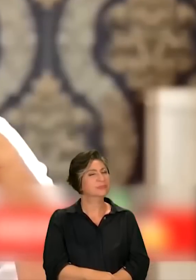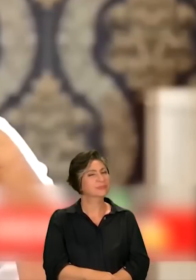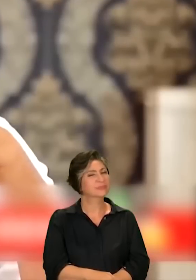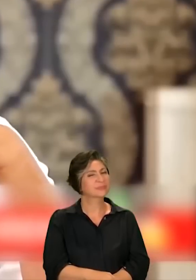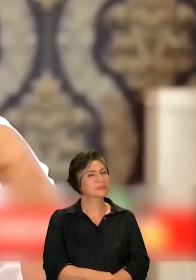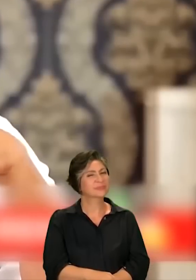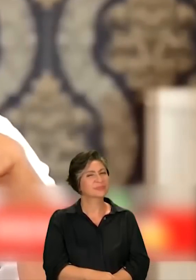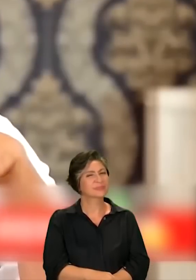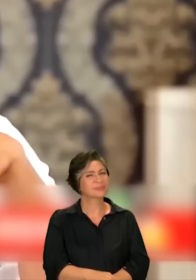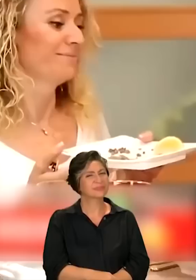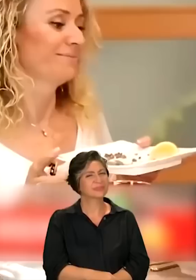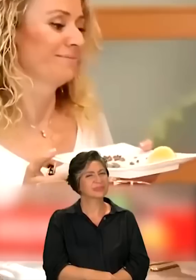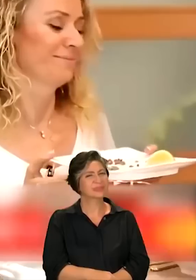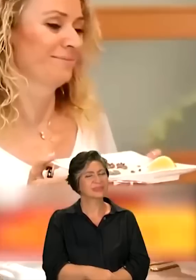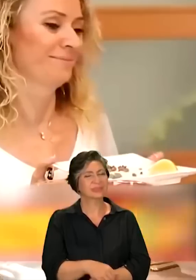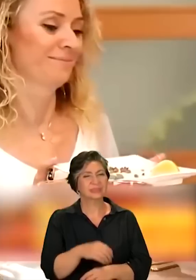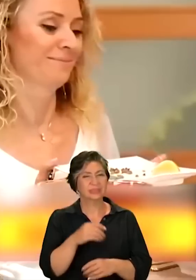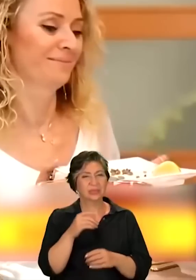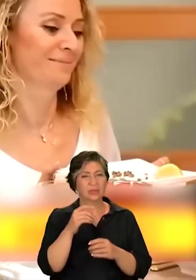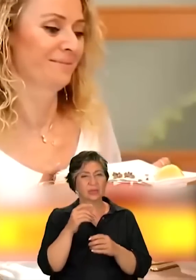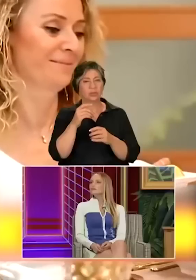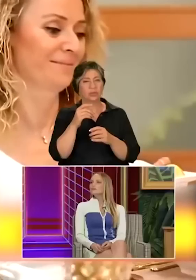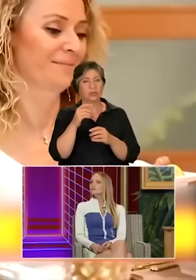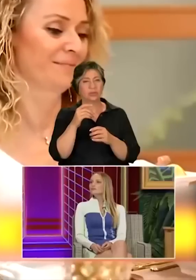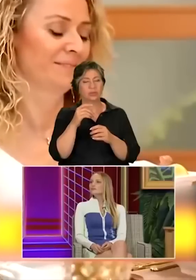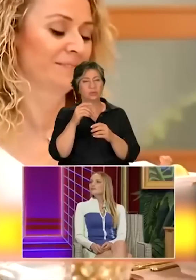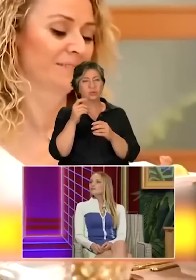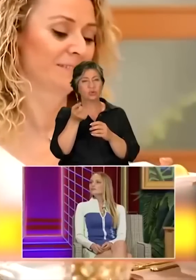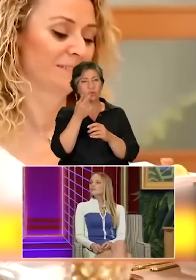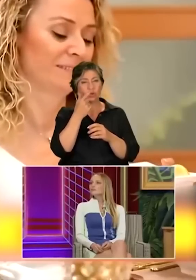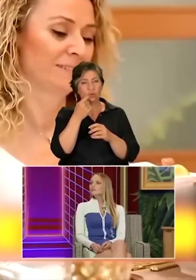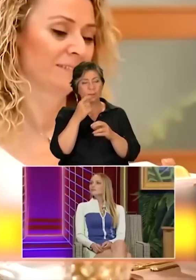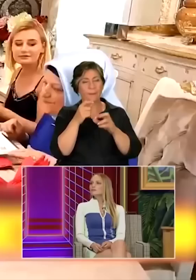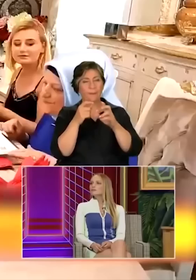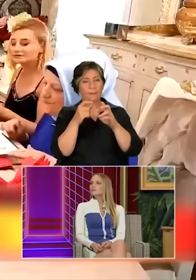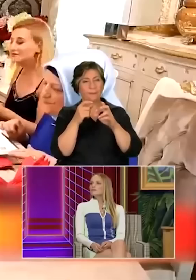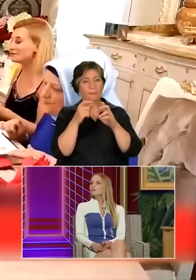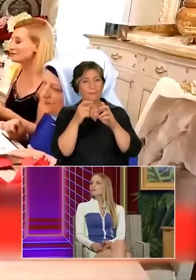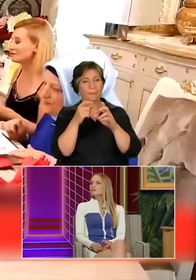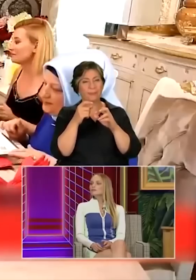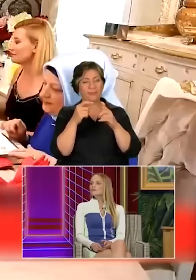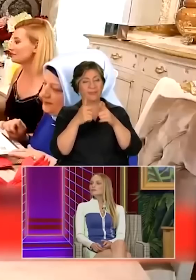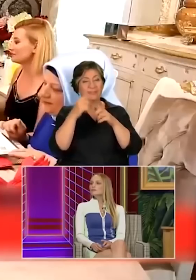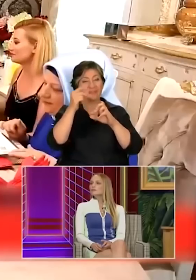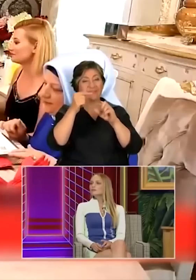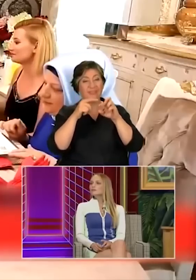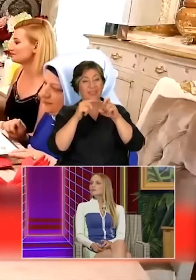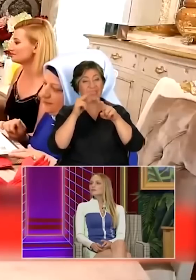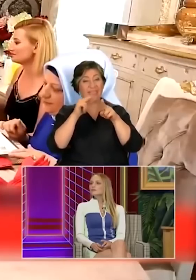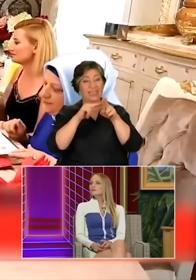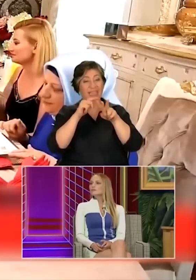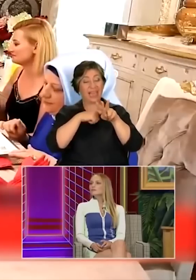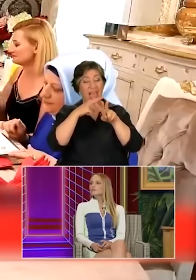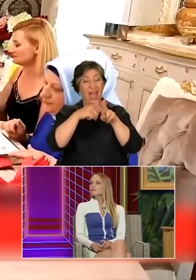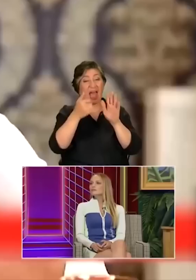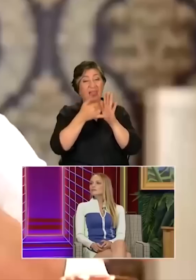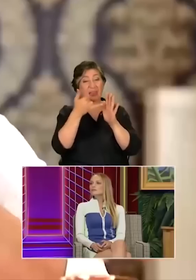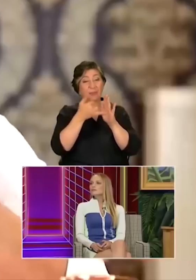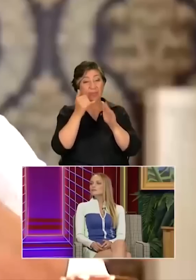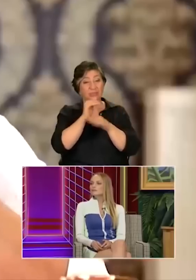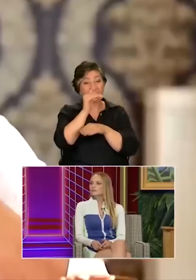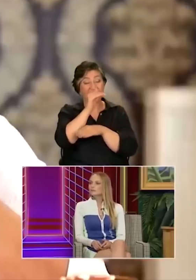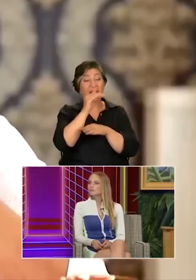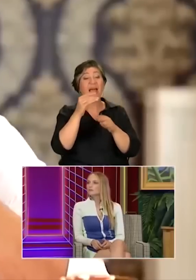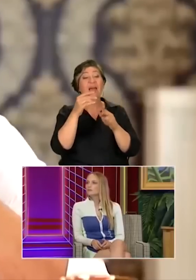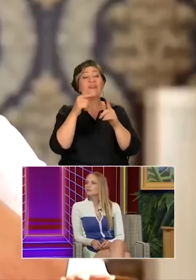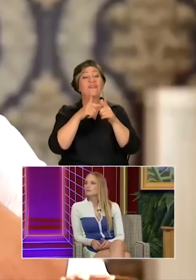Nasıl? O da Frikyalılardan geçmiş Anteplilere. Nohutlu Frikya pilava. Muaz Bey, röportajınızda Frikyalılar Antep'te yaşadı dediniz ama